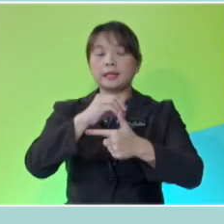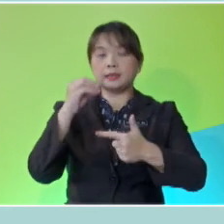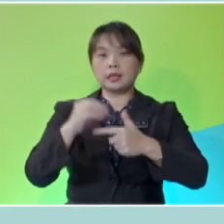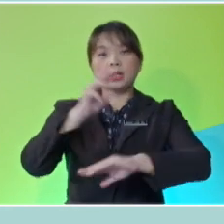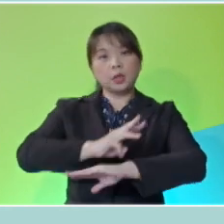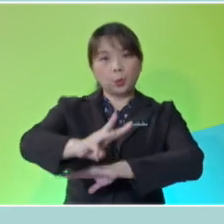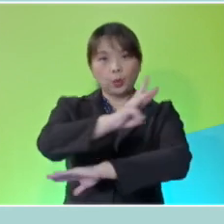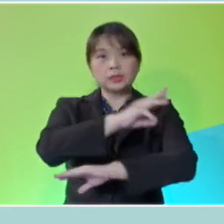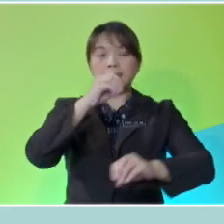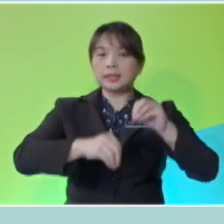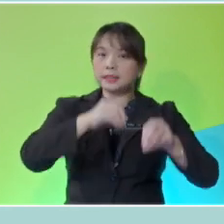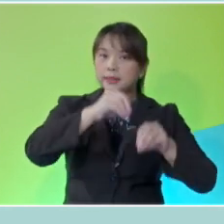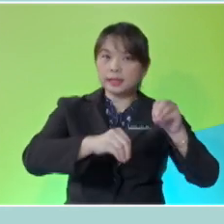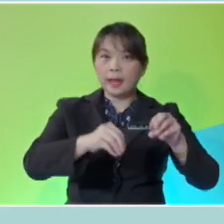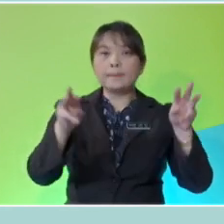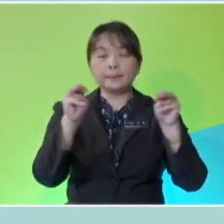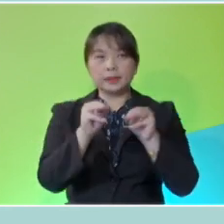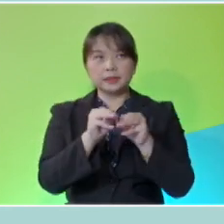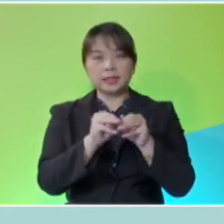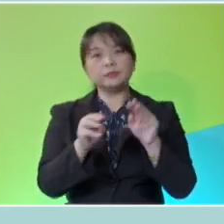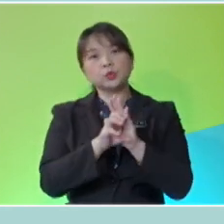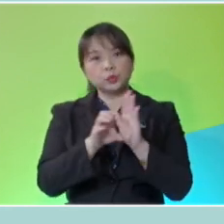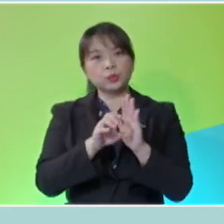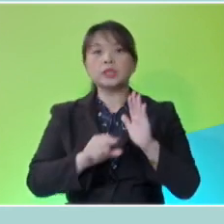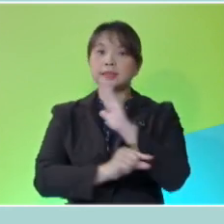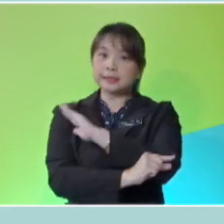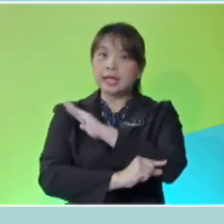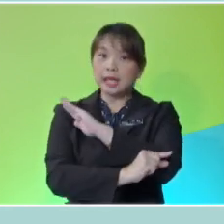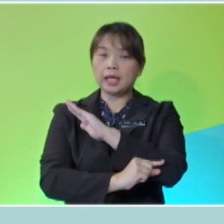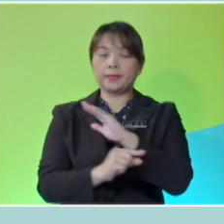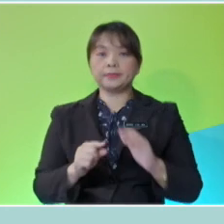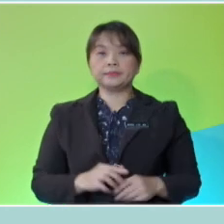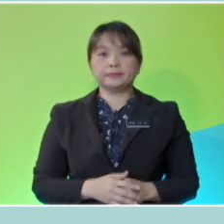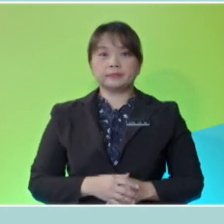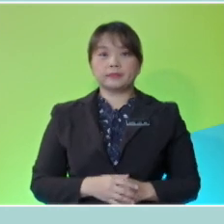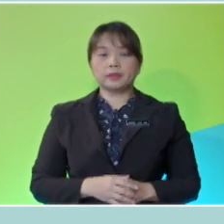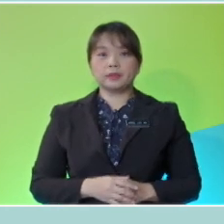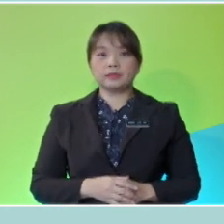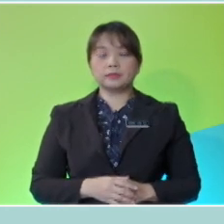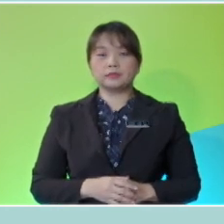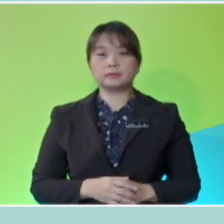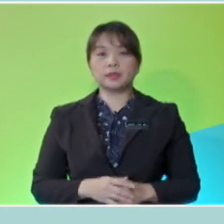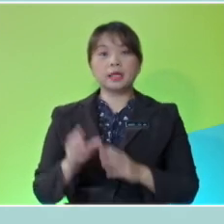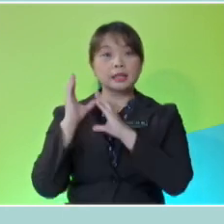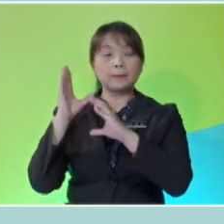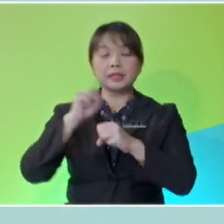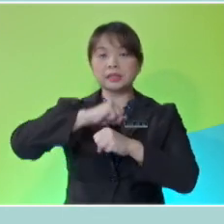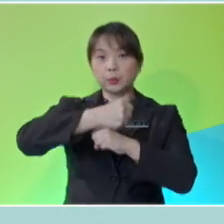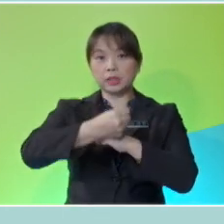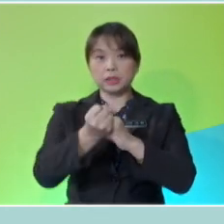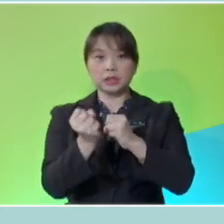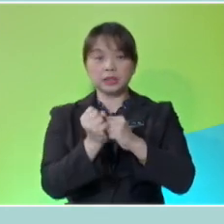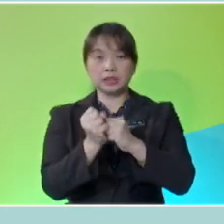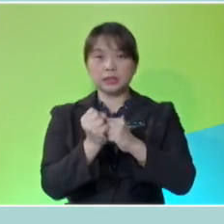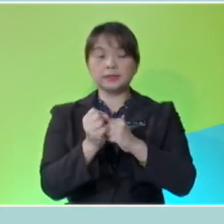pertanian ladang contohnya getah Oke getah adalah tanaman oke kelapa sawit ataupun kelapa nanas itu adalah